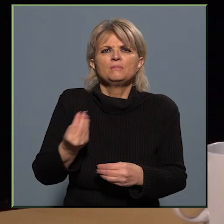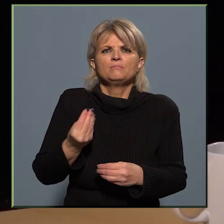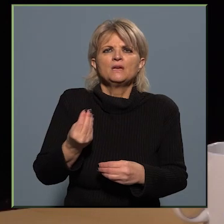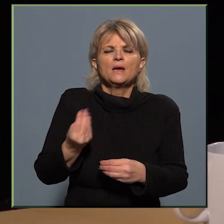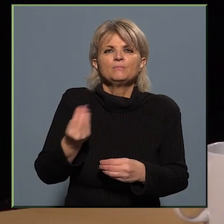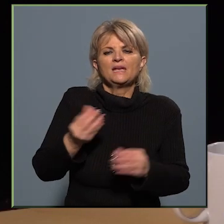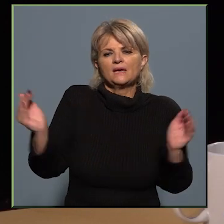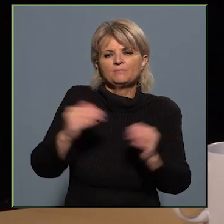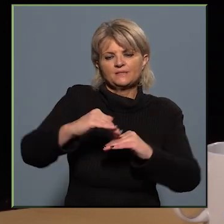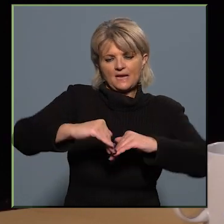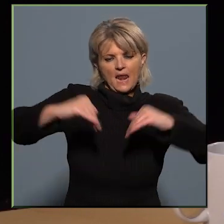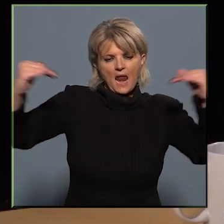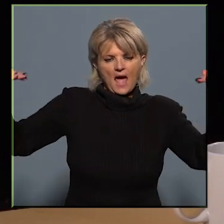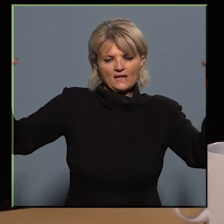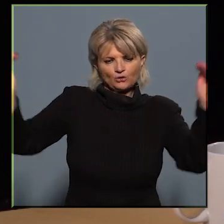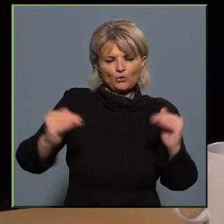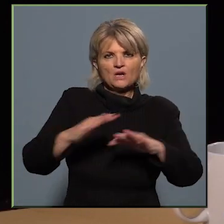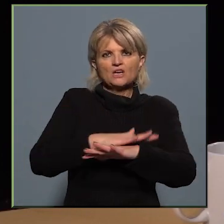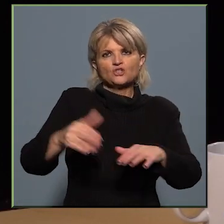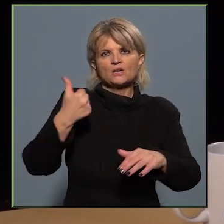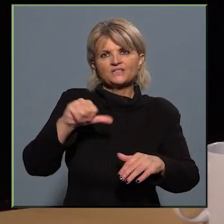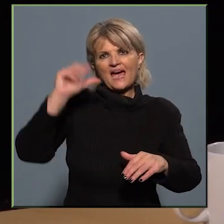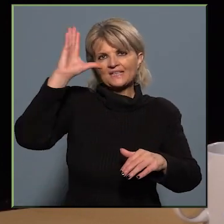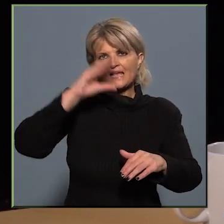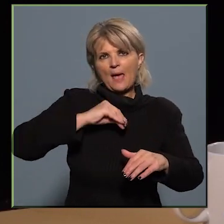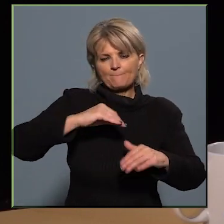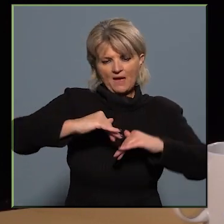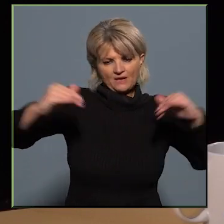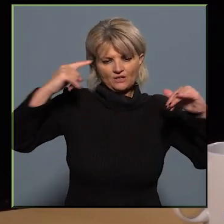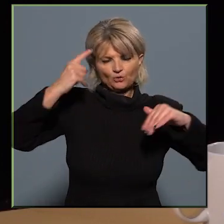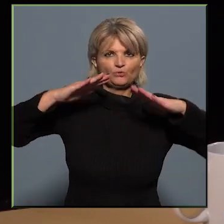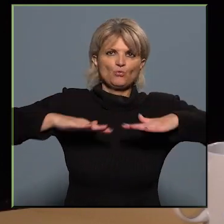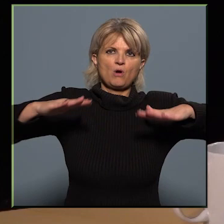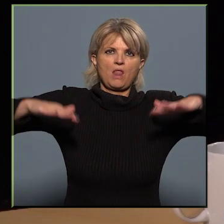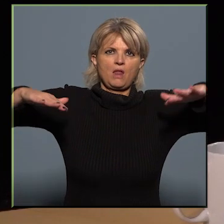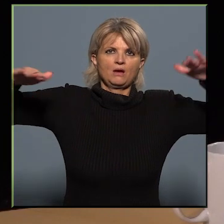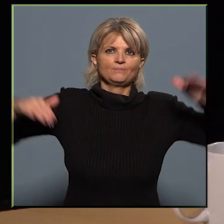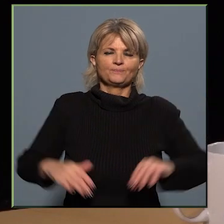a lelátó, hiszen csak 100-an férnek el az ülőhelyeken.